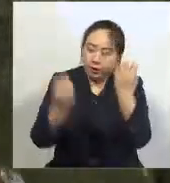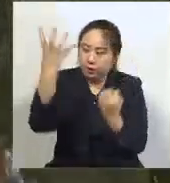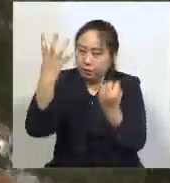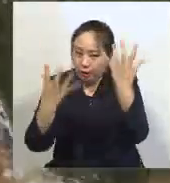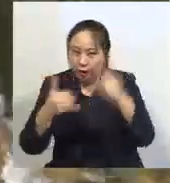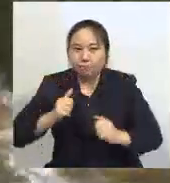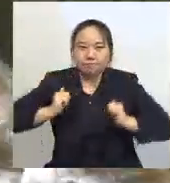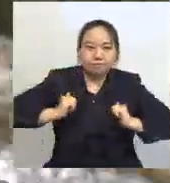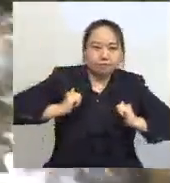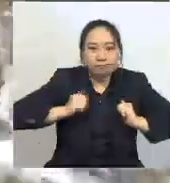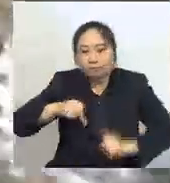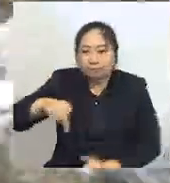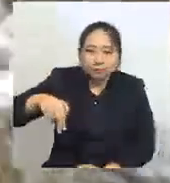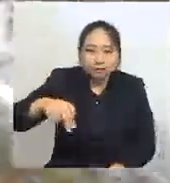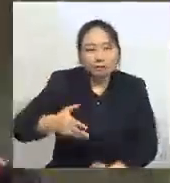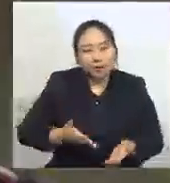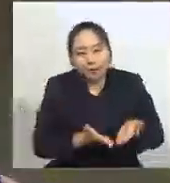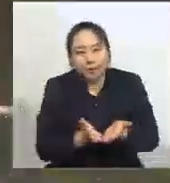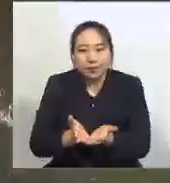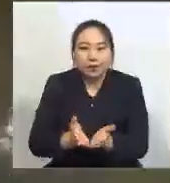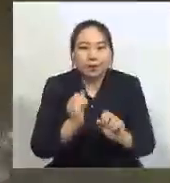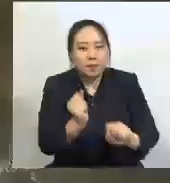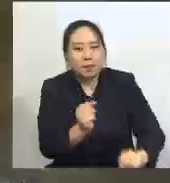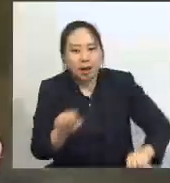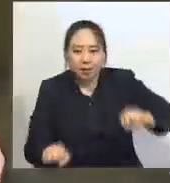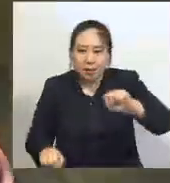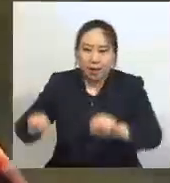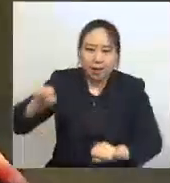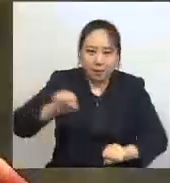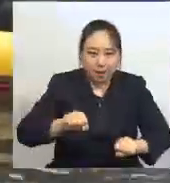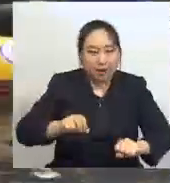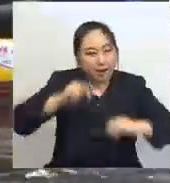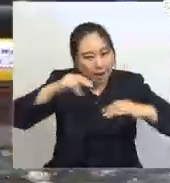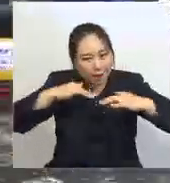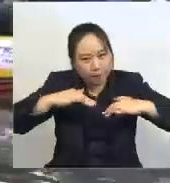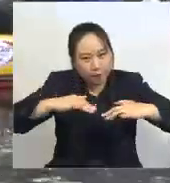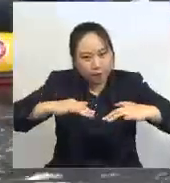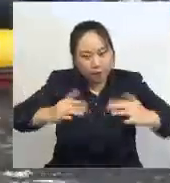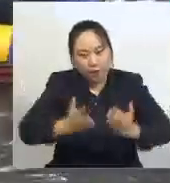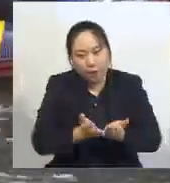และล่องแพไปตามลำคลองแสงที่ตั้งอยู่ในเขตอุทยานแห่งชาติเขาศก